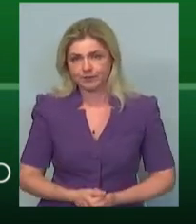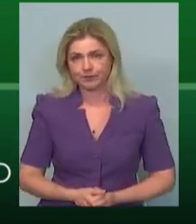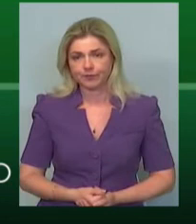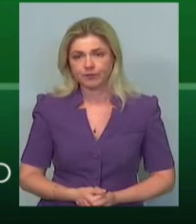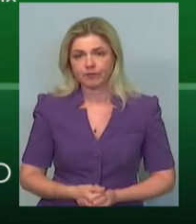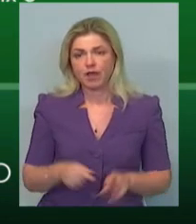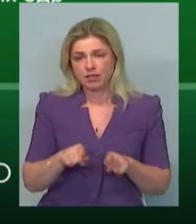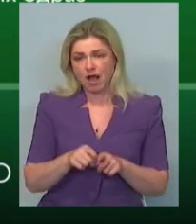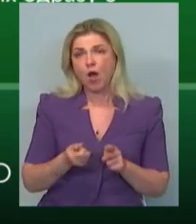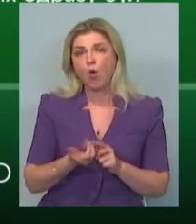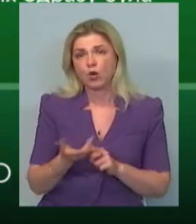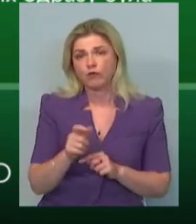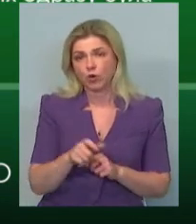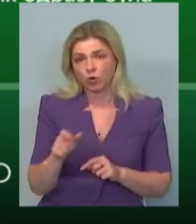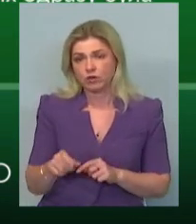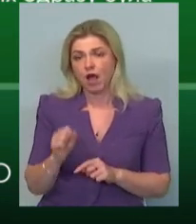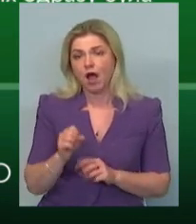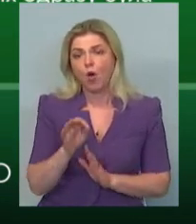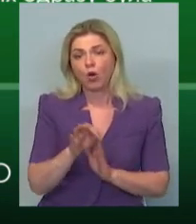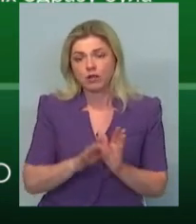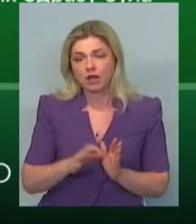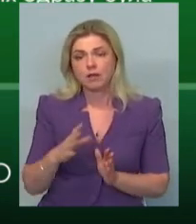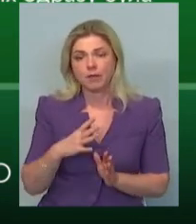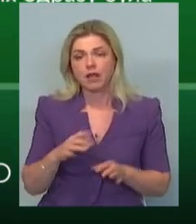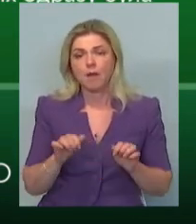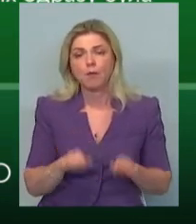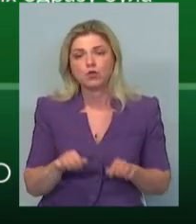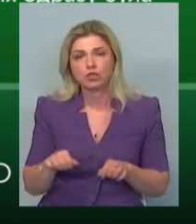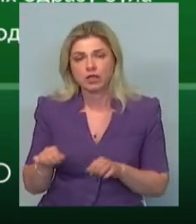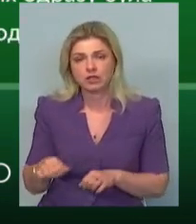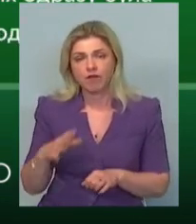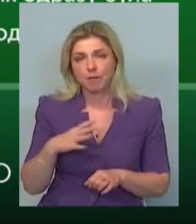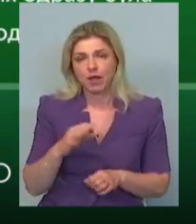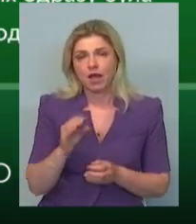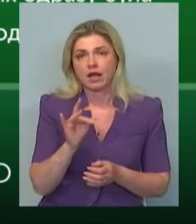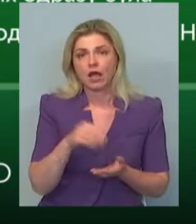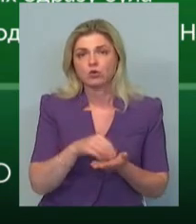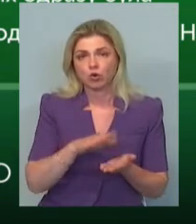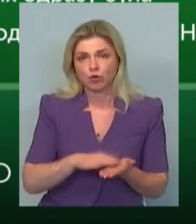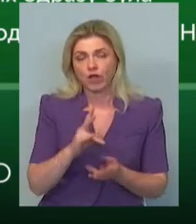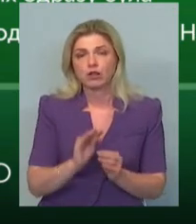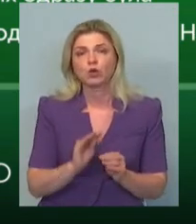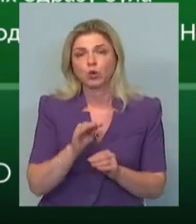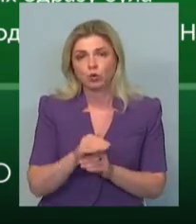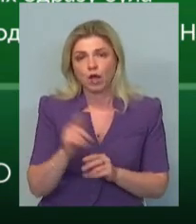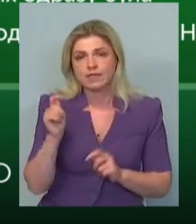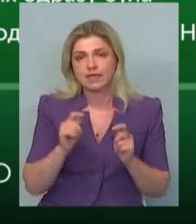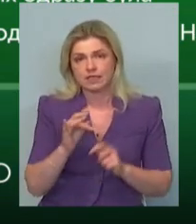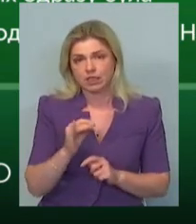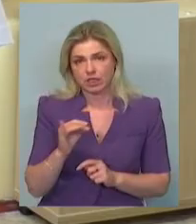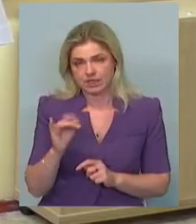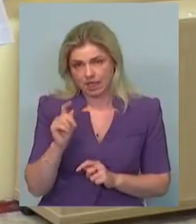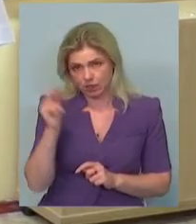кількість осіб. Але в цих дітей одразу була можливість бути зареєстрованими на додаткову сесію зовнішнього залежного